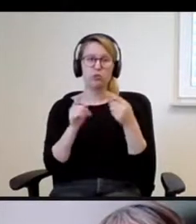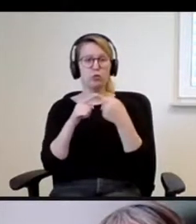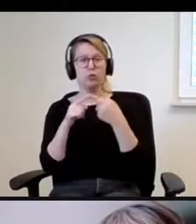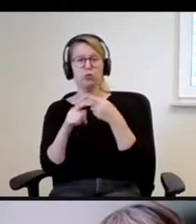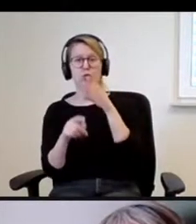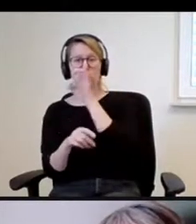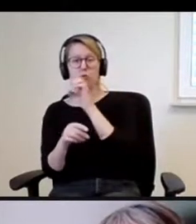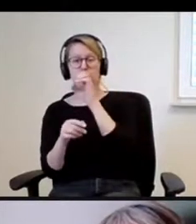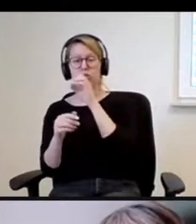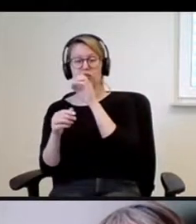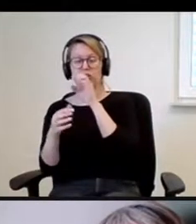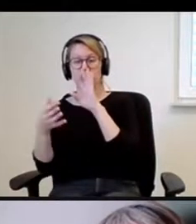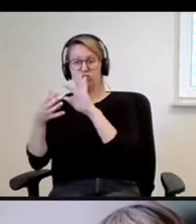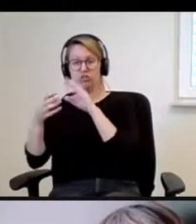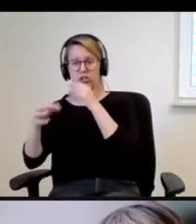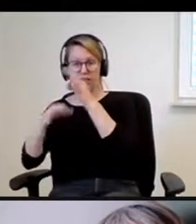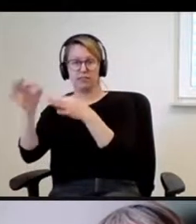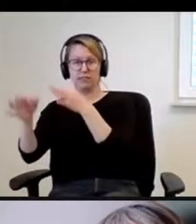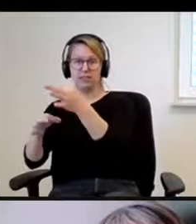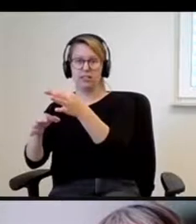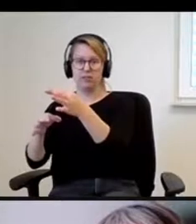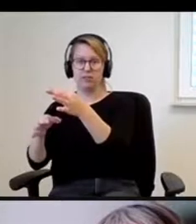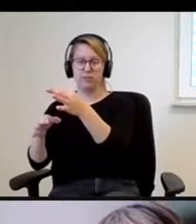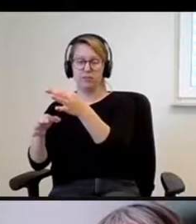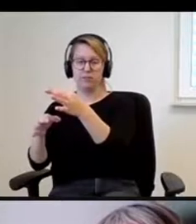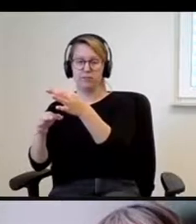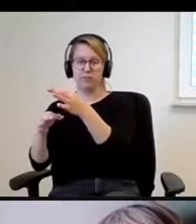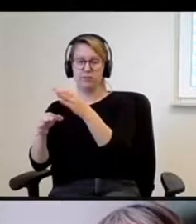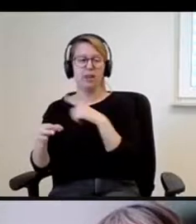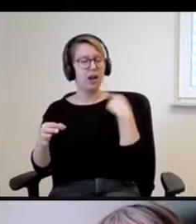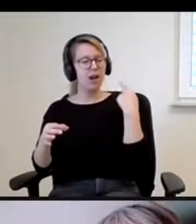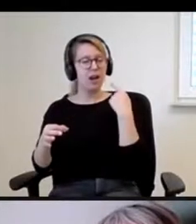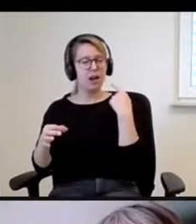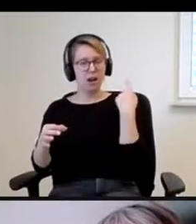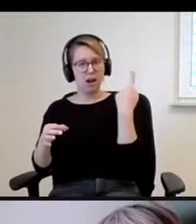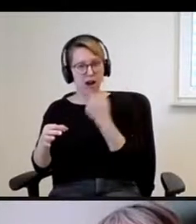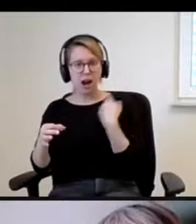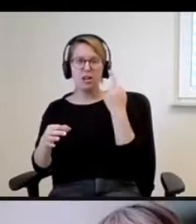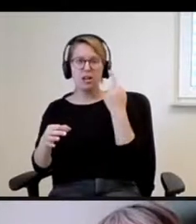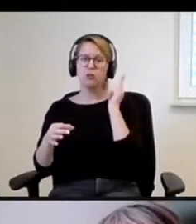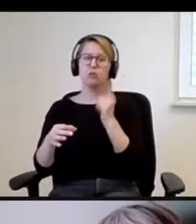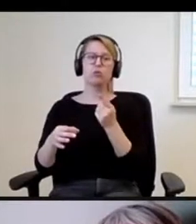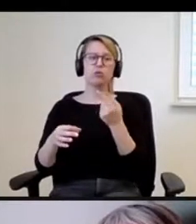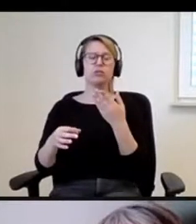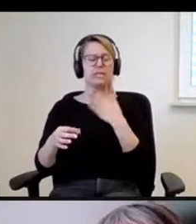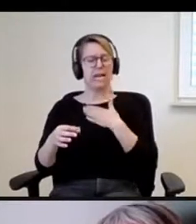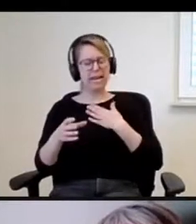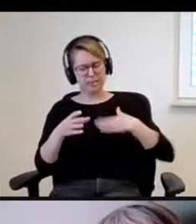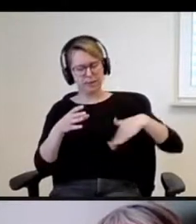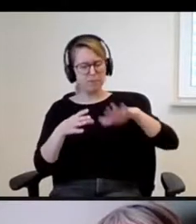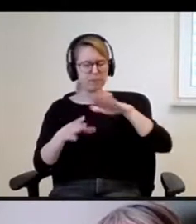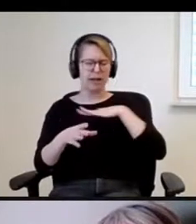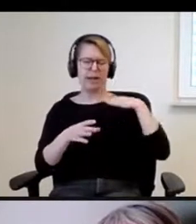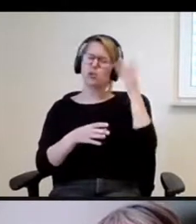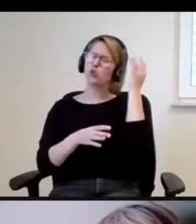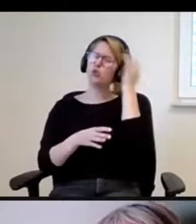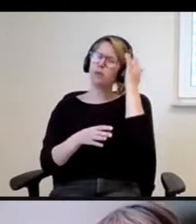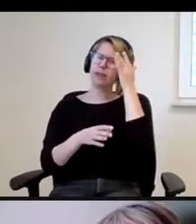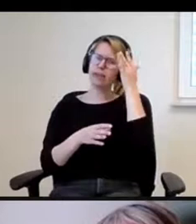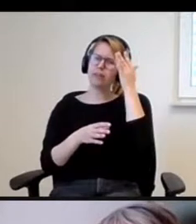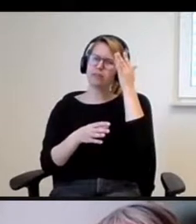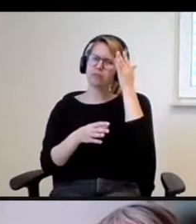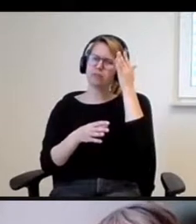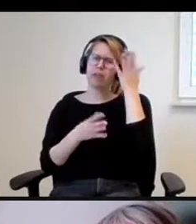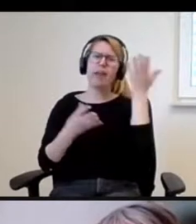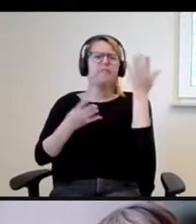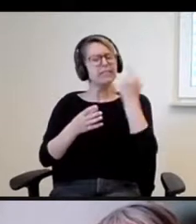doit, sur sa place où il est, se poser la question: quel peut être mon apport personnel ou